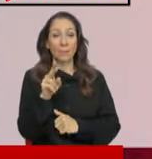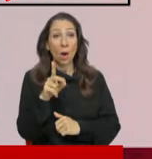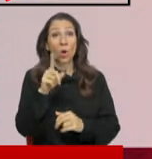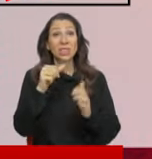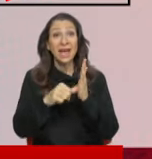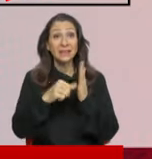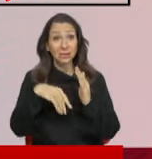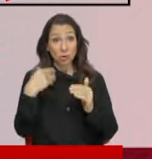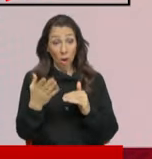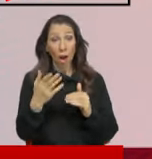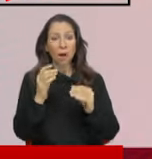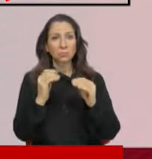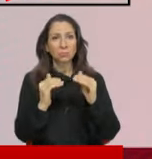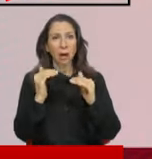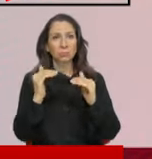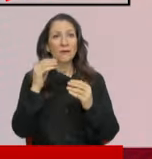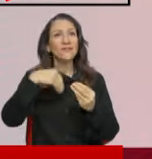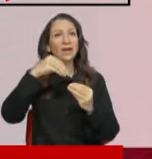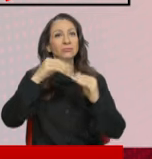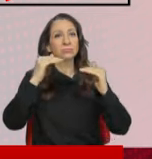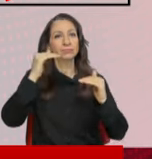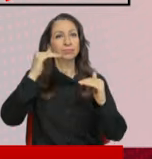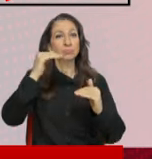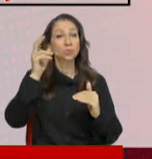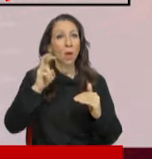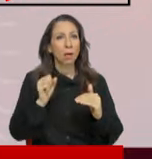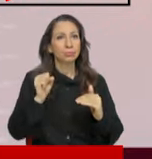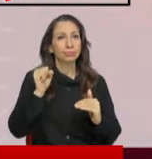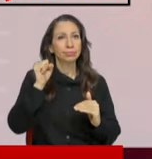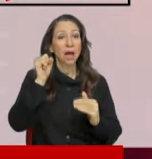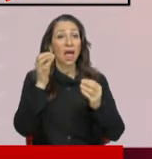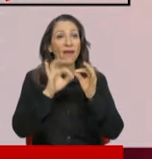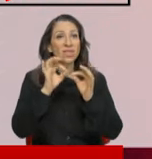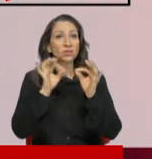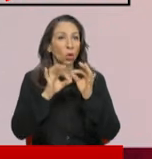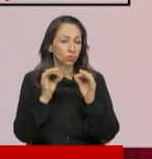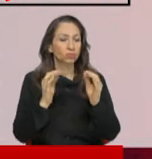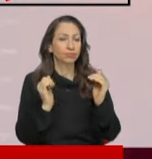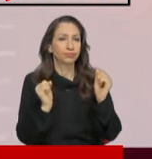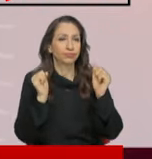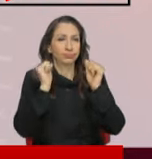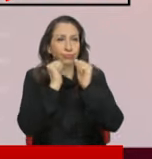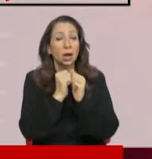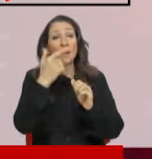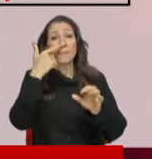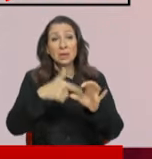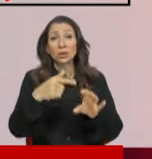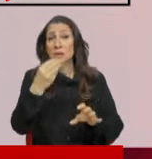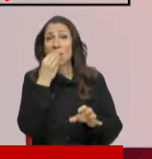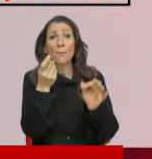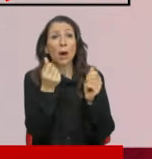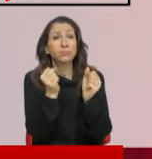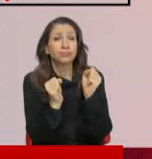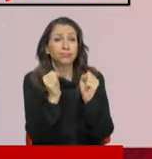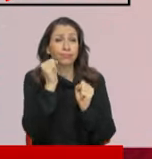o tarihten sonra adım adım Faiz düşürüldü döviz arttı enflasyon katlandı akaryakıttan gıdaya fiyatlar yerinde